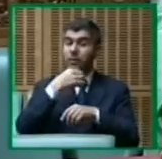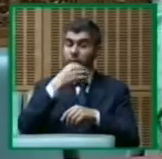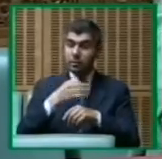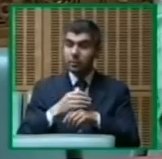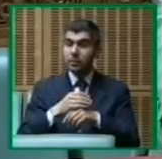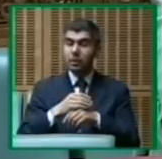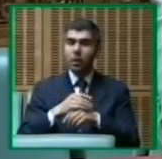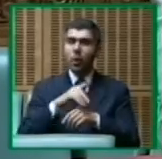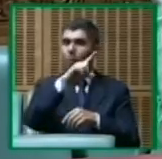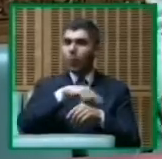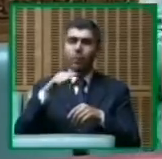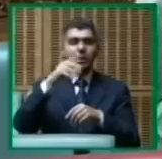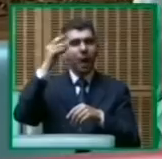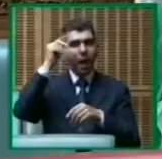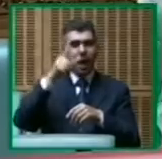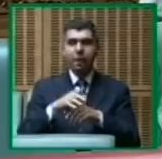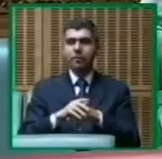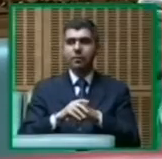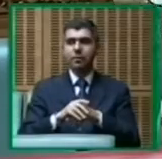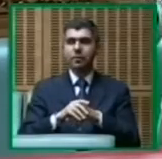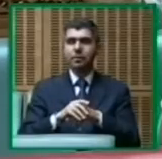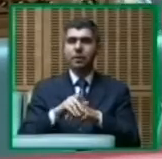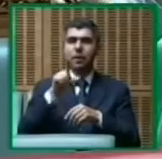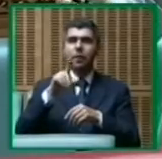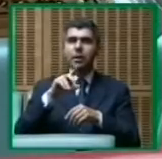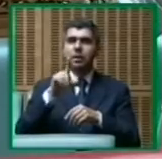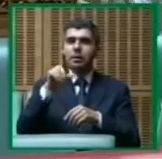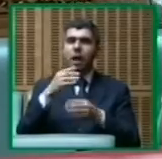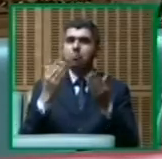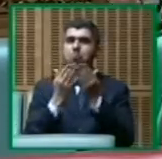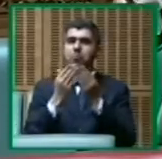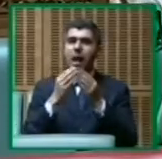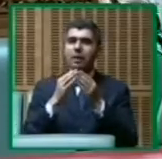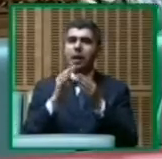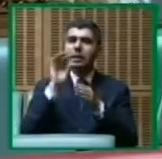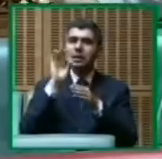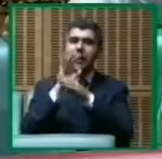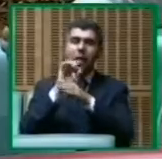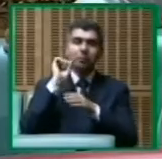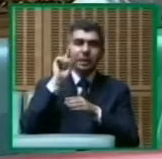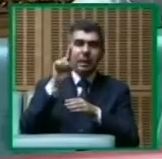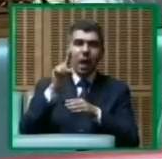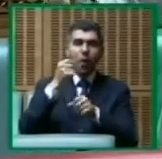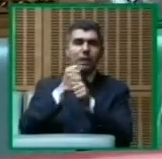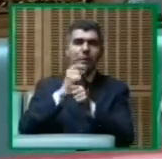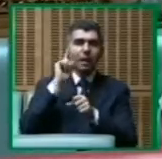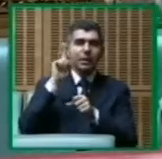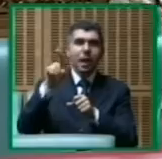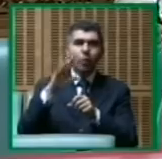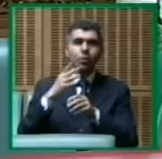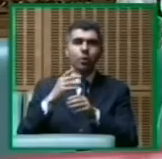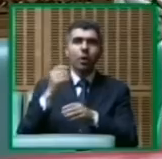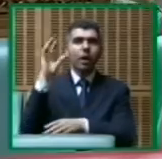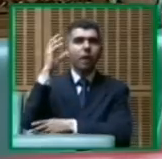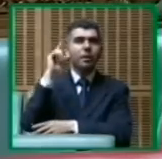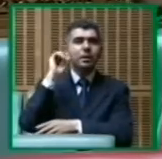كما لا يخفى عليكم انتم التكوين ديالكم في هذا الاختصاص، ثم المهمة